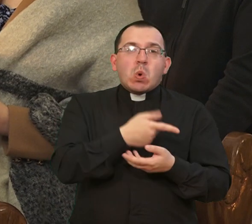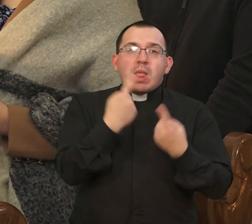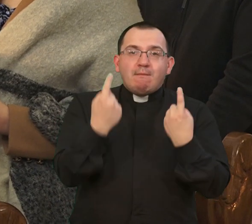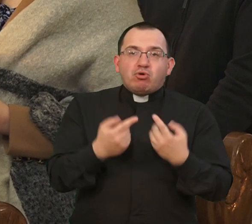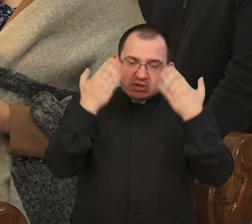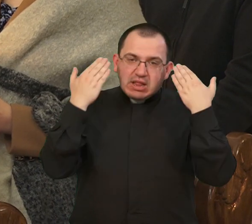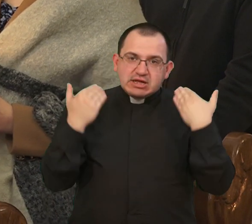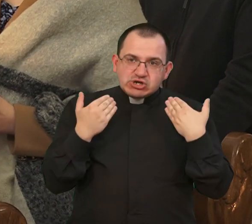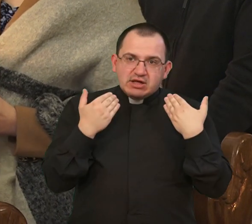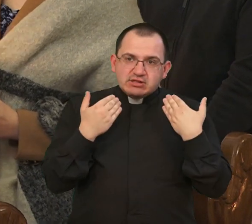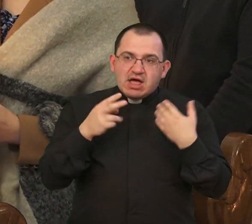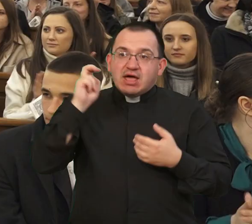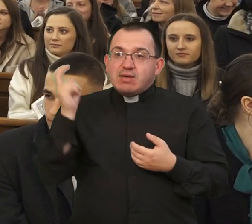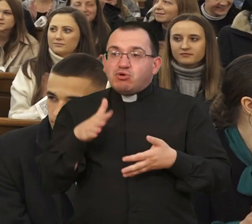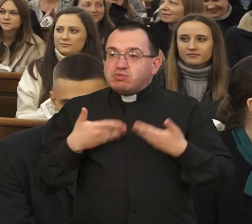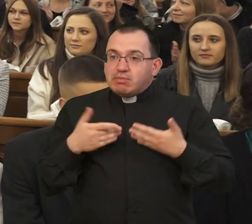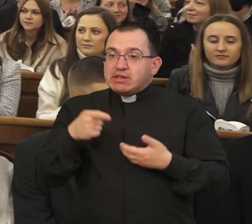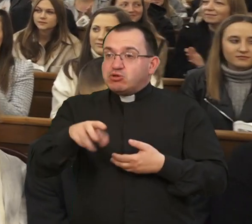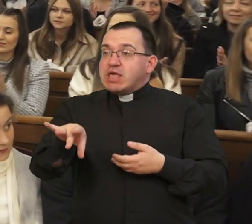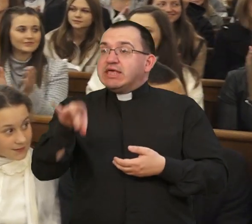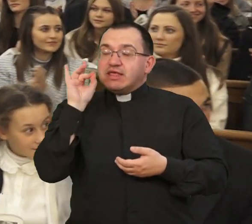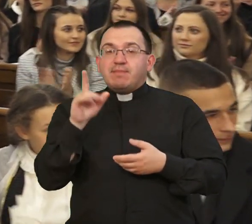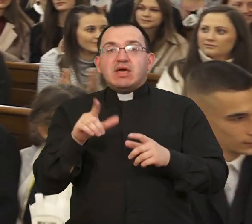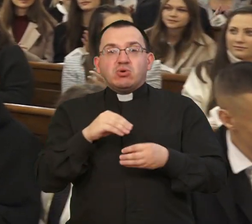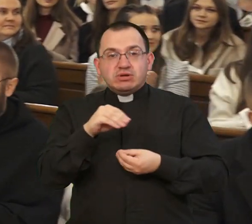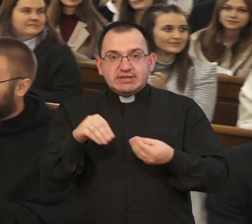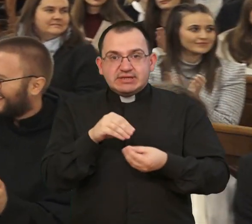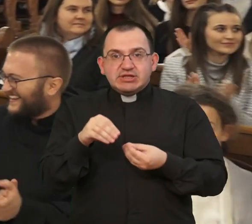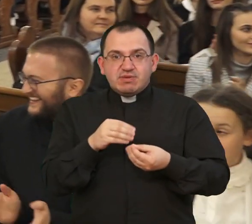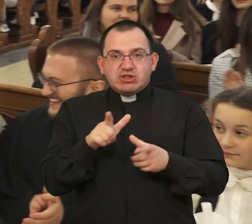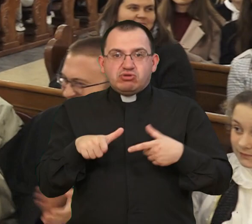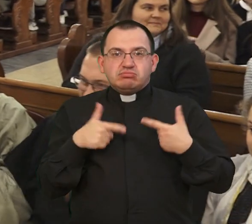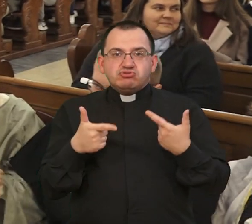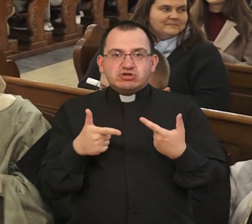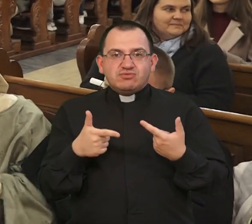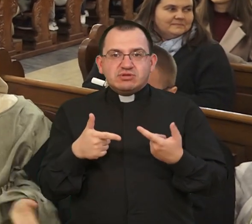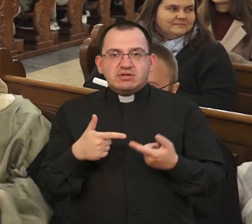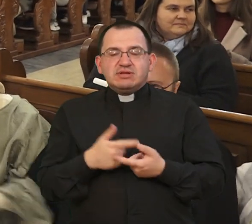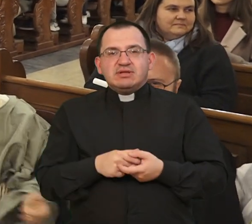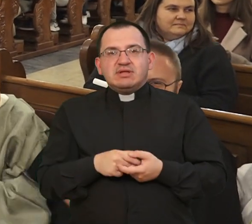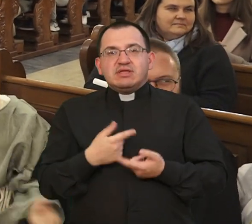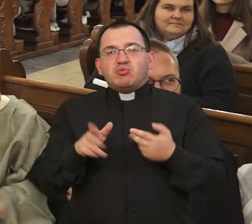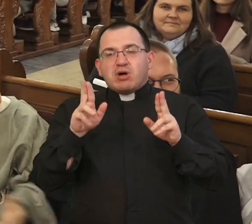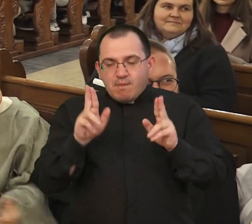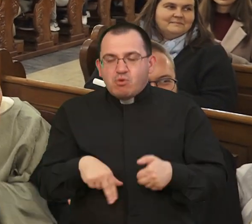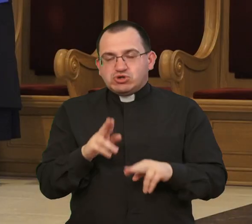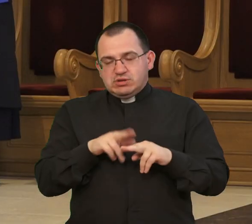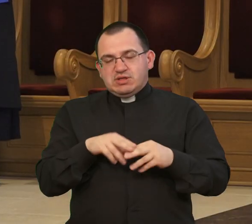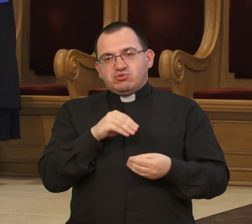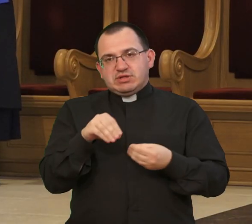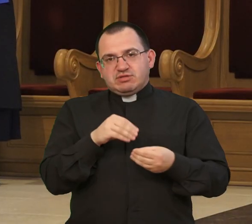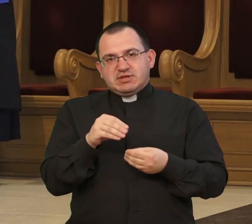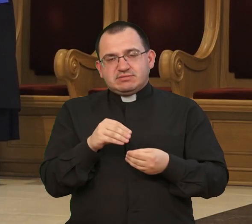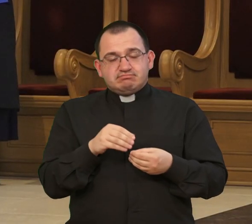da izaberu svetost, da ne traže ništa manje u svom životu jer moguće je biti svet. Večeras